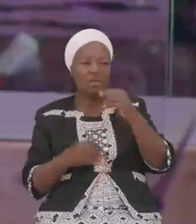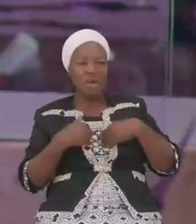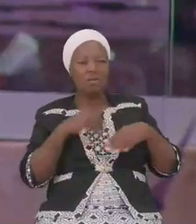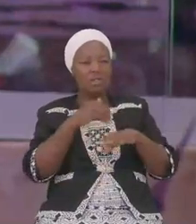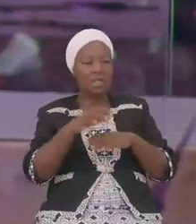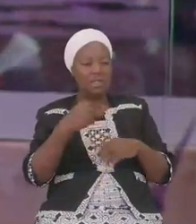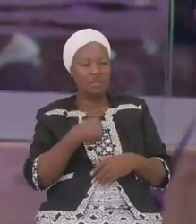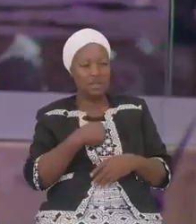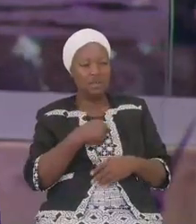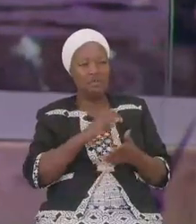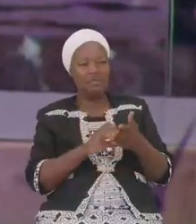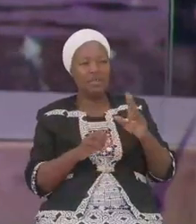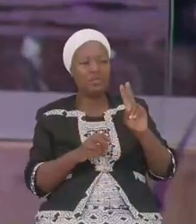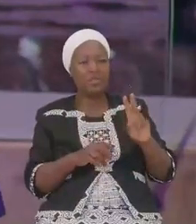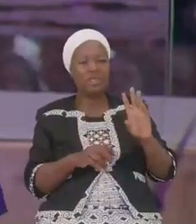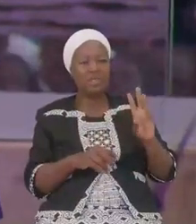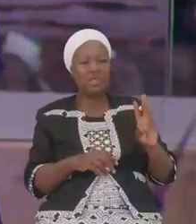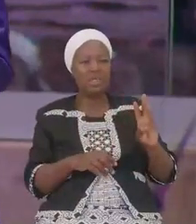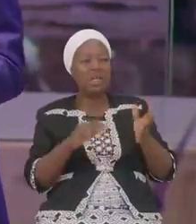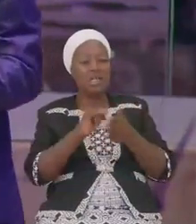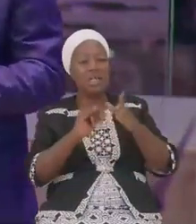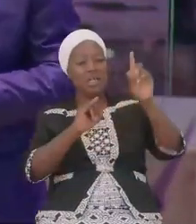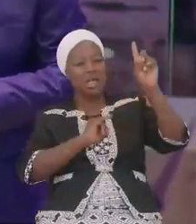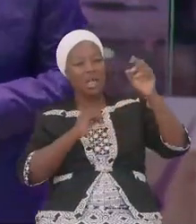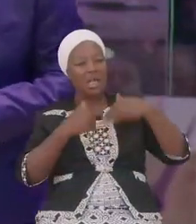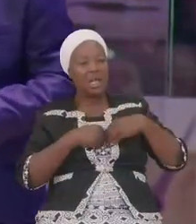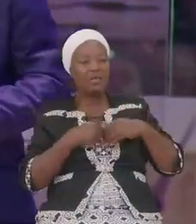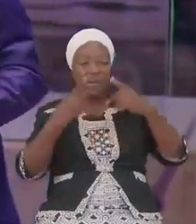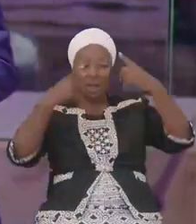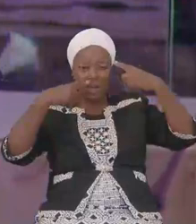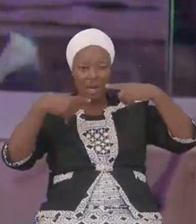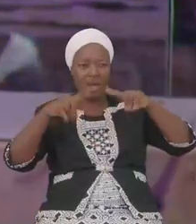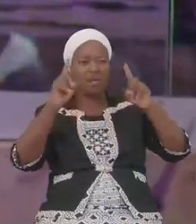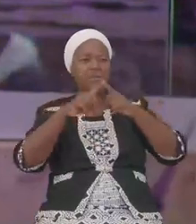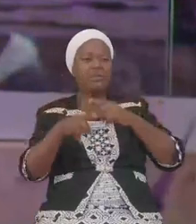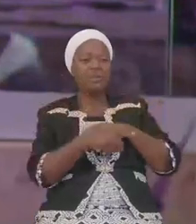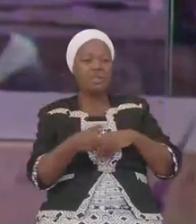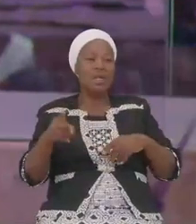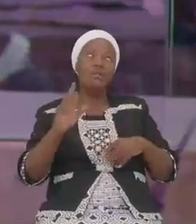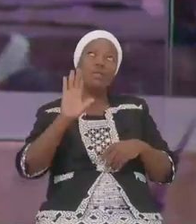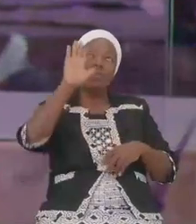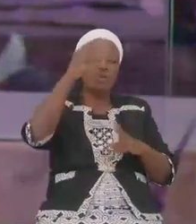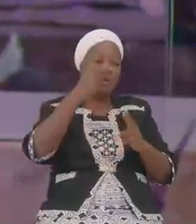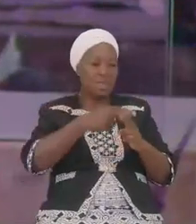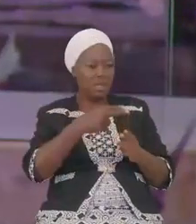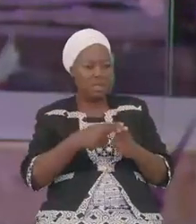Verset 26. Je leur ai fait connaître ton nom,